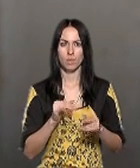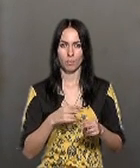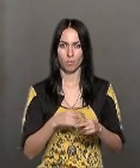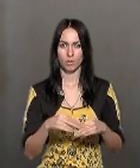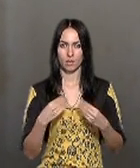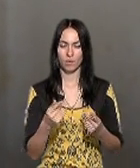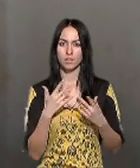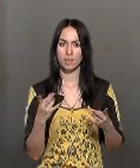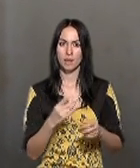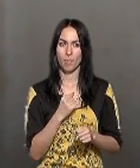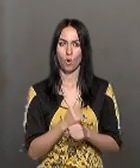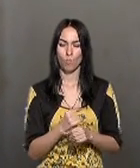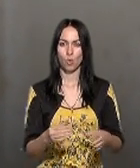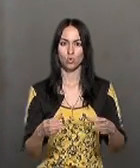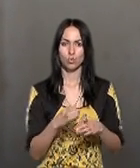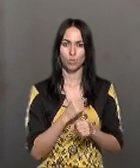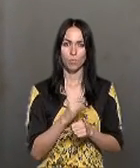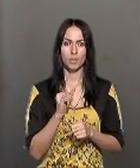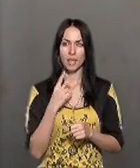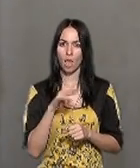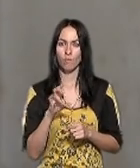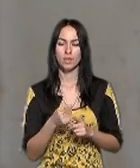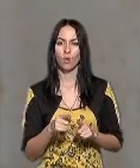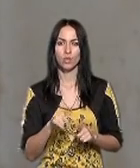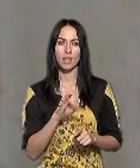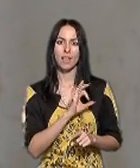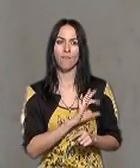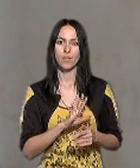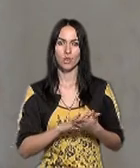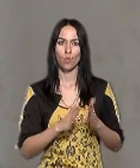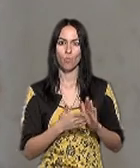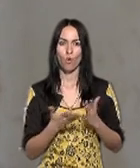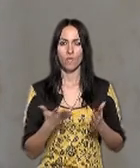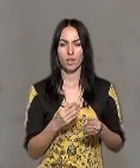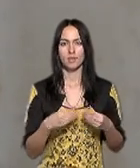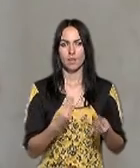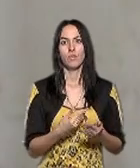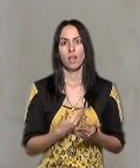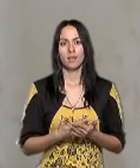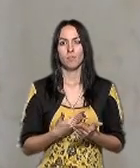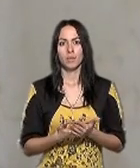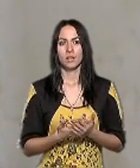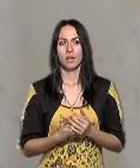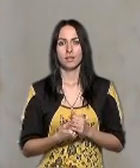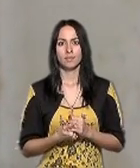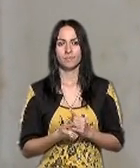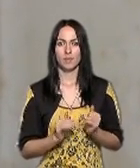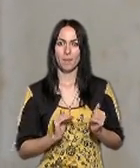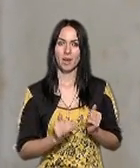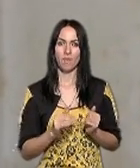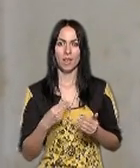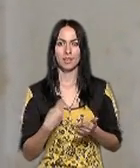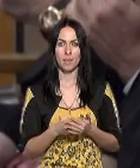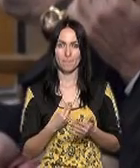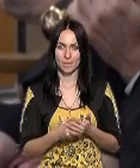такі невигідні умови, в яких, які ставлять, наприклад, приватний бізнес по